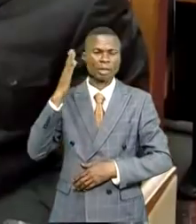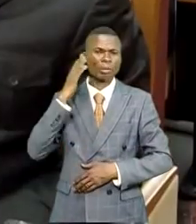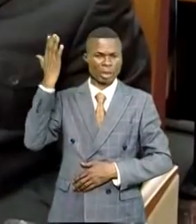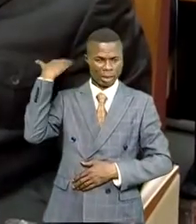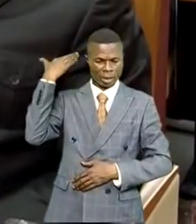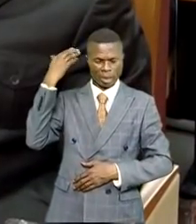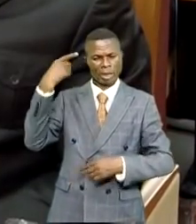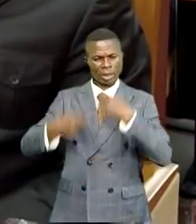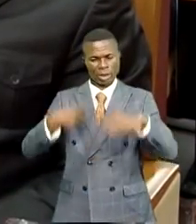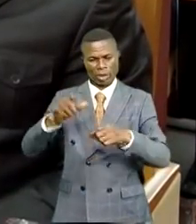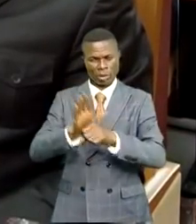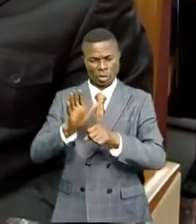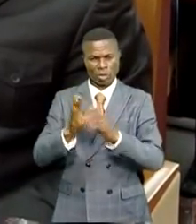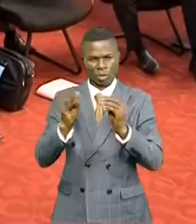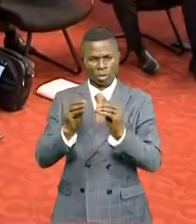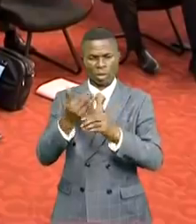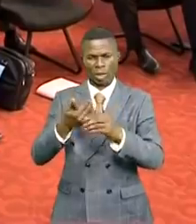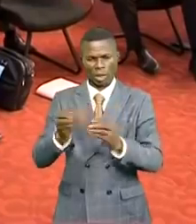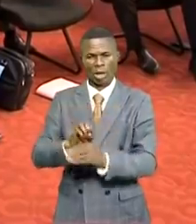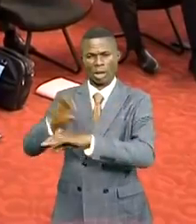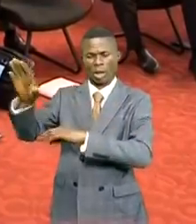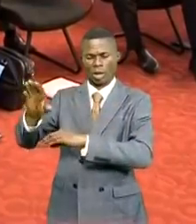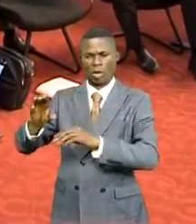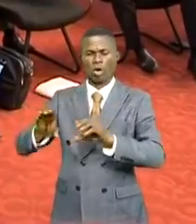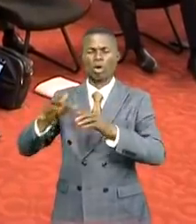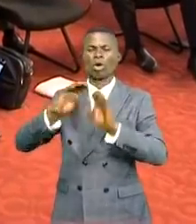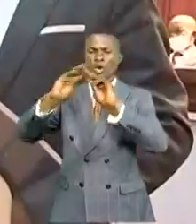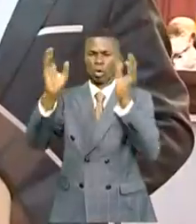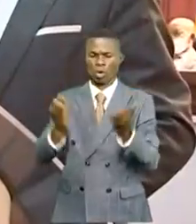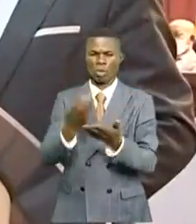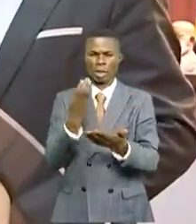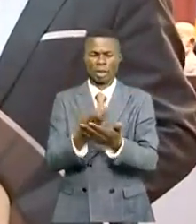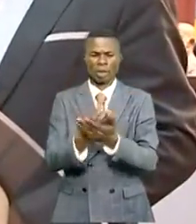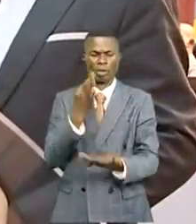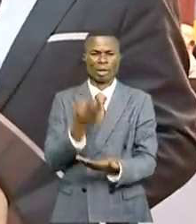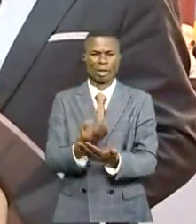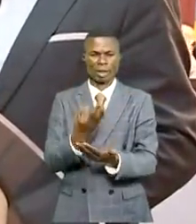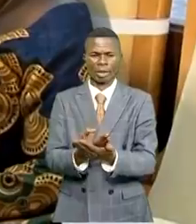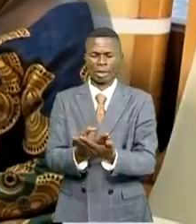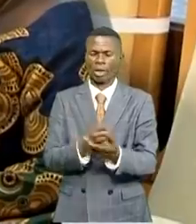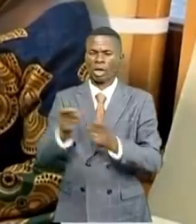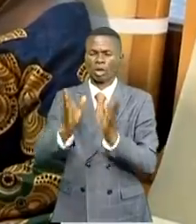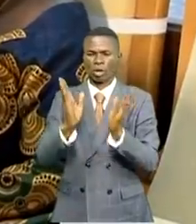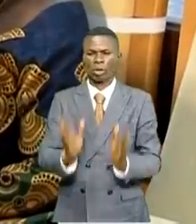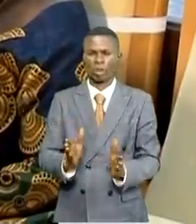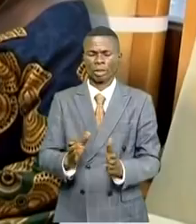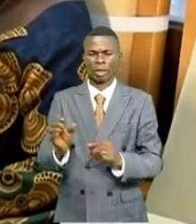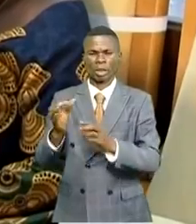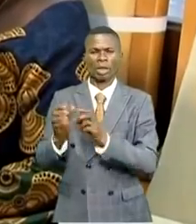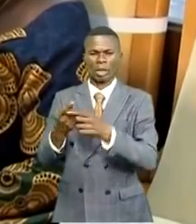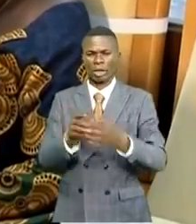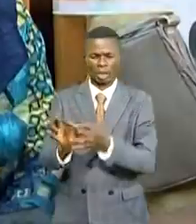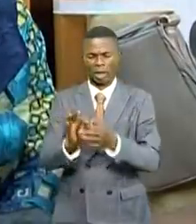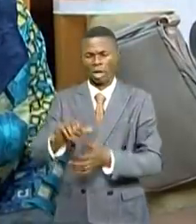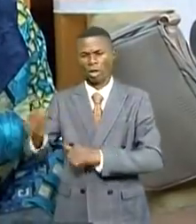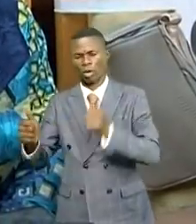fait l'objet d'un débat en plénière avant d'être confiés à la Commission économico-financière, de bonne gouvernance et de relations extérieures pour